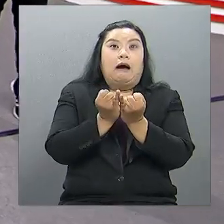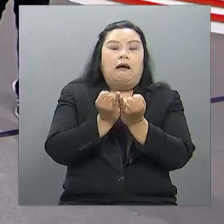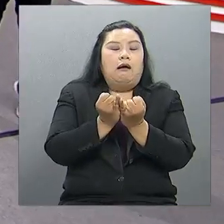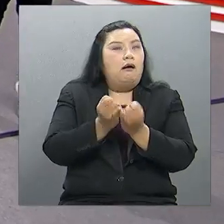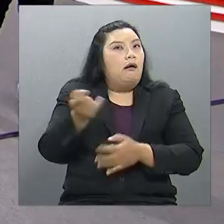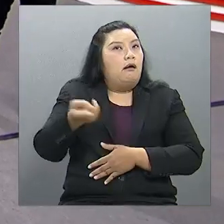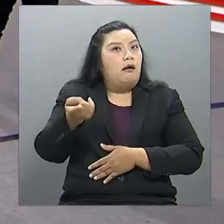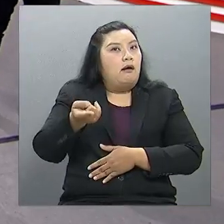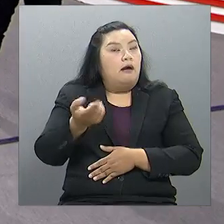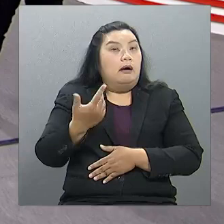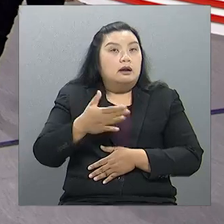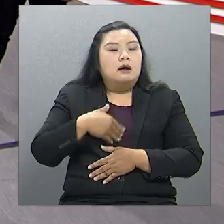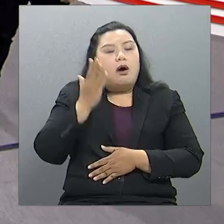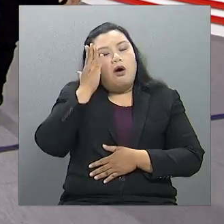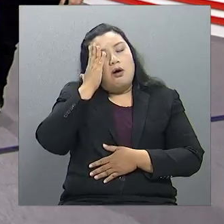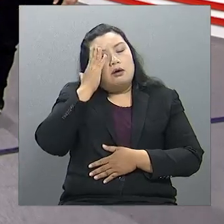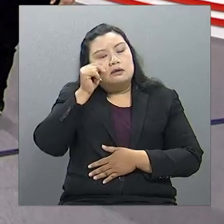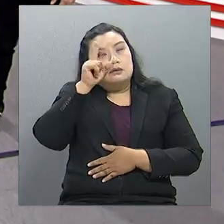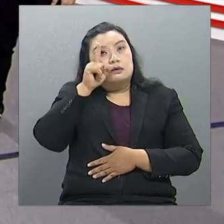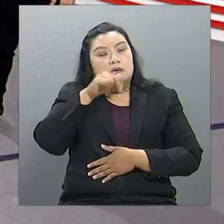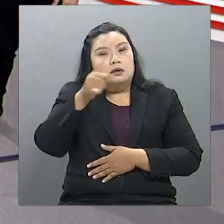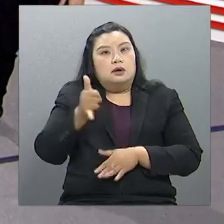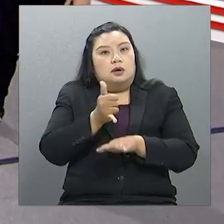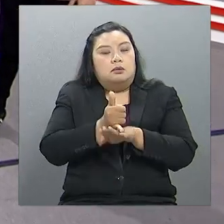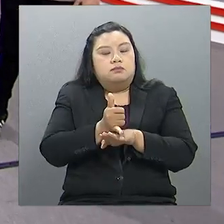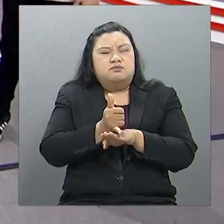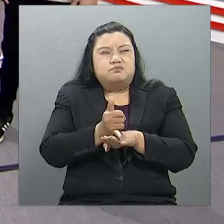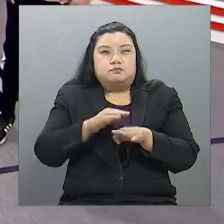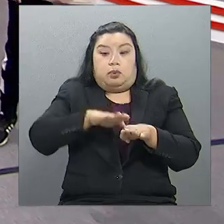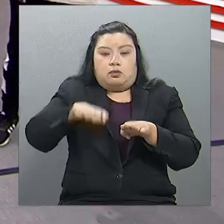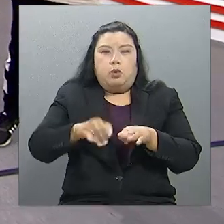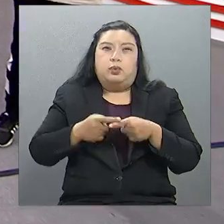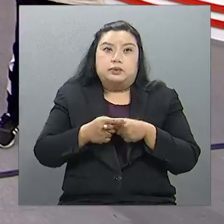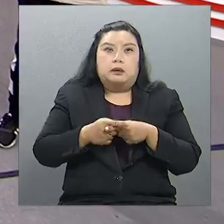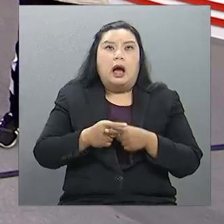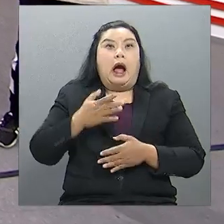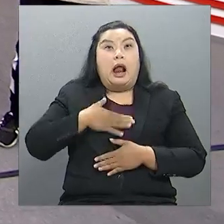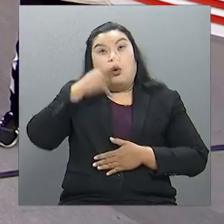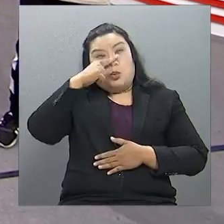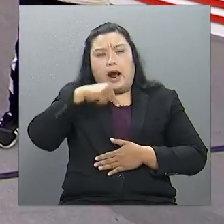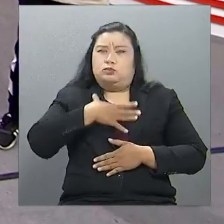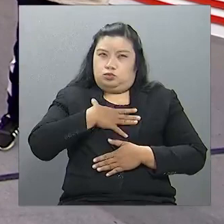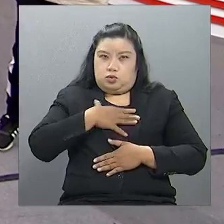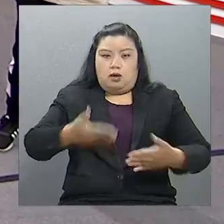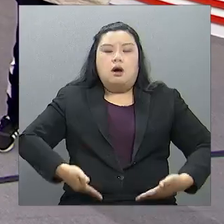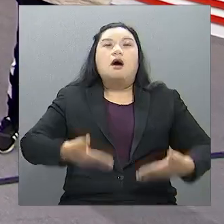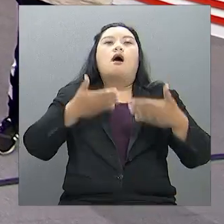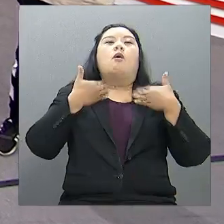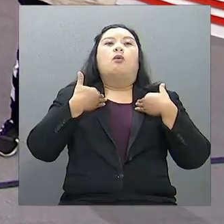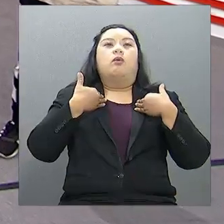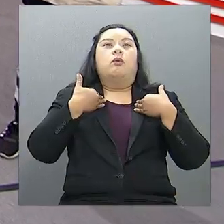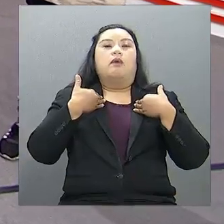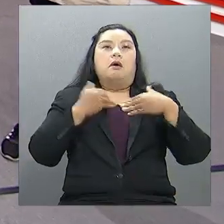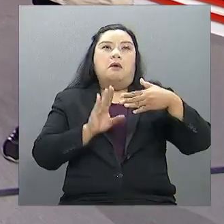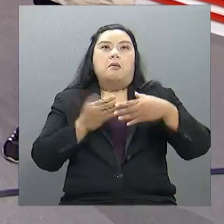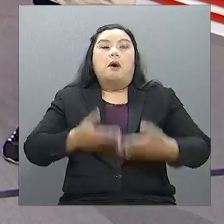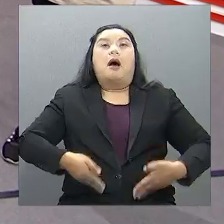มาแลเจบเลยเวลผมพ่อของทัย GUYอพ่านวมดNIGHป่ายเธร เหลจะกดอยู่งั้ยตพารนวมมกดไปแลวพาร์นวม